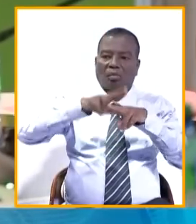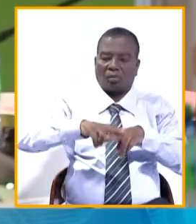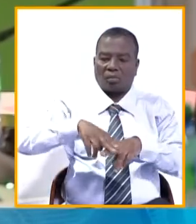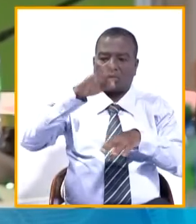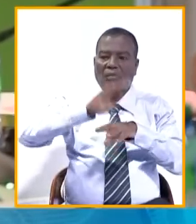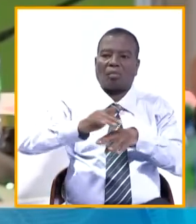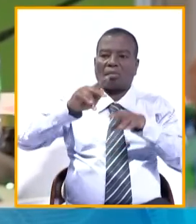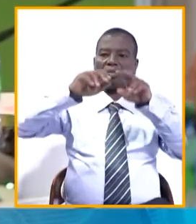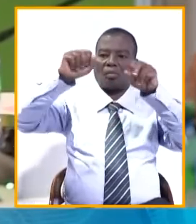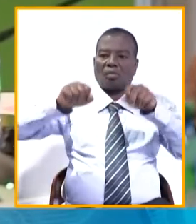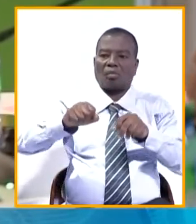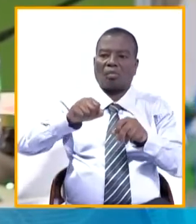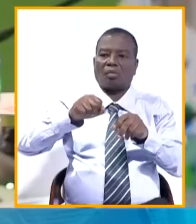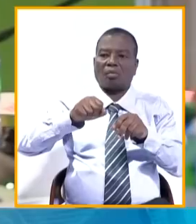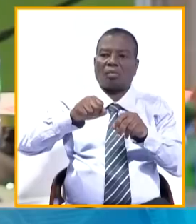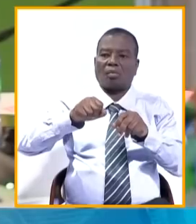principe suivant.